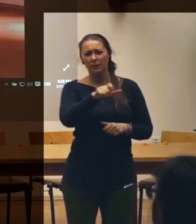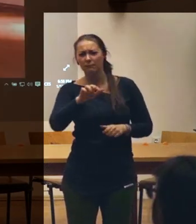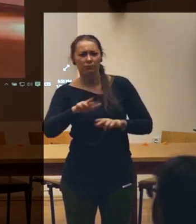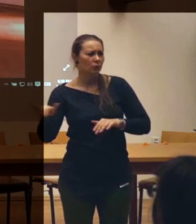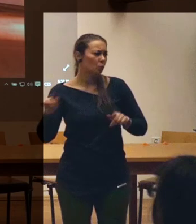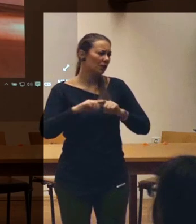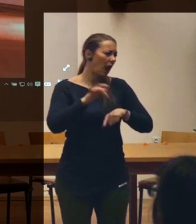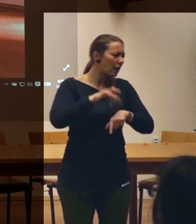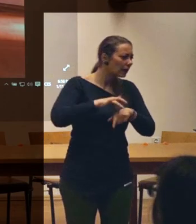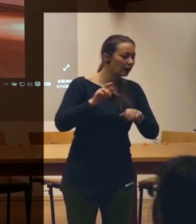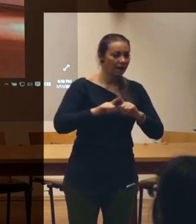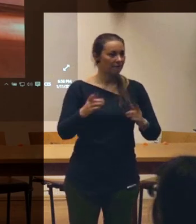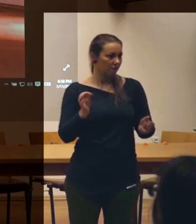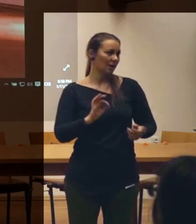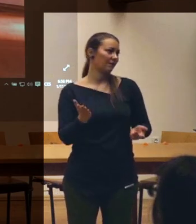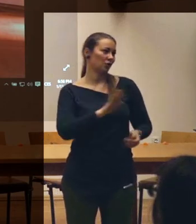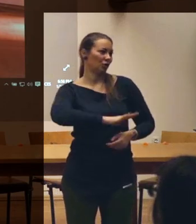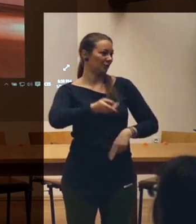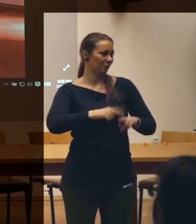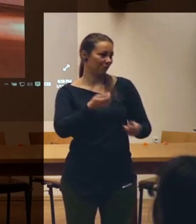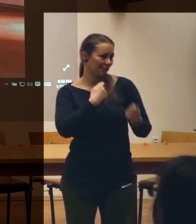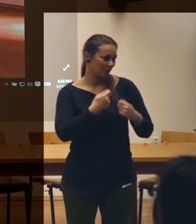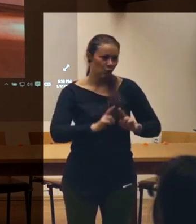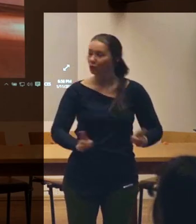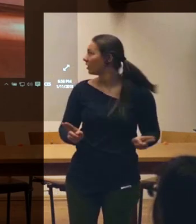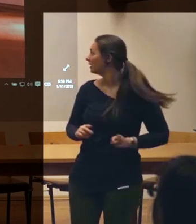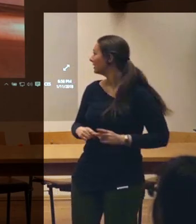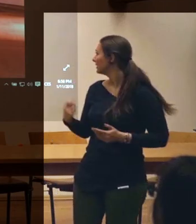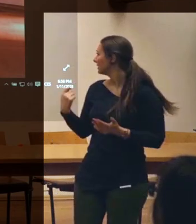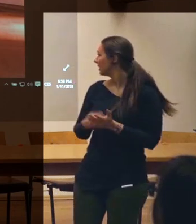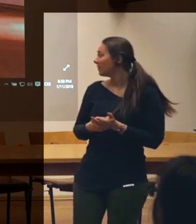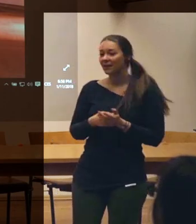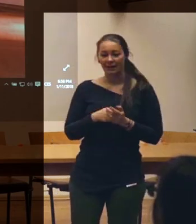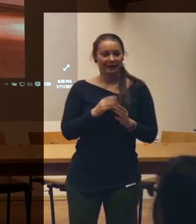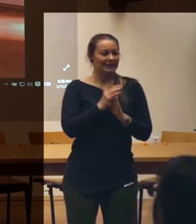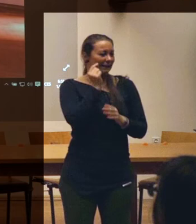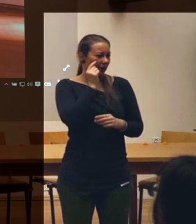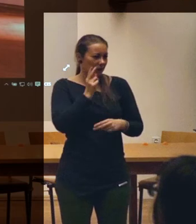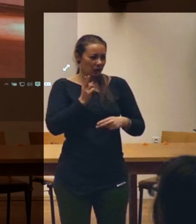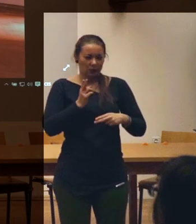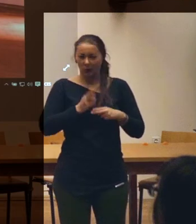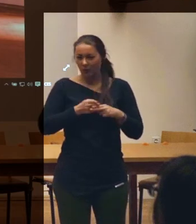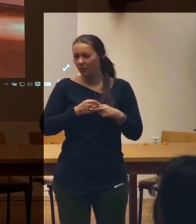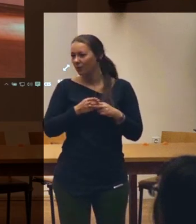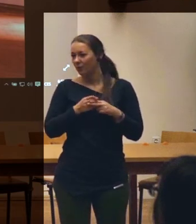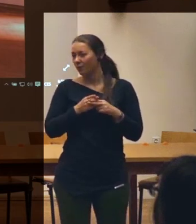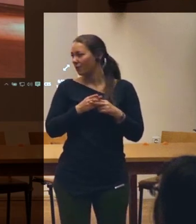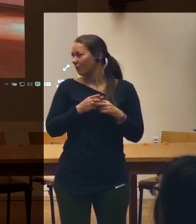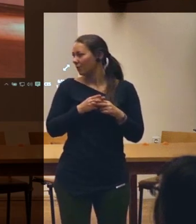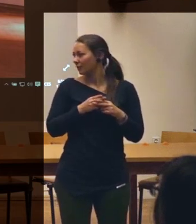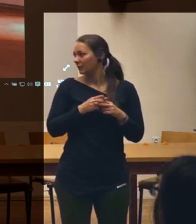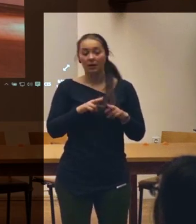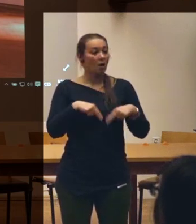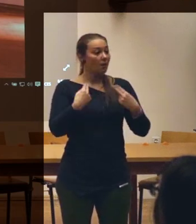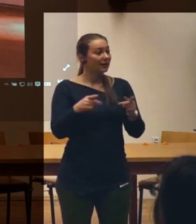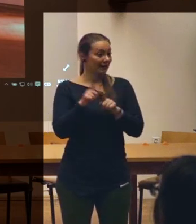napríklad vedeli do toho priestoru prísť. No a toto už to zhrniem za dve minútky, tak vlastne ten priestor bol, hlavne slúžil